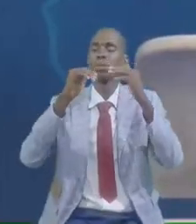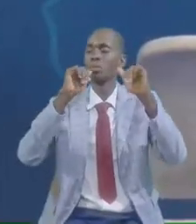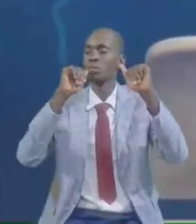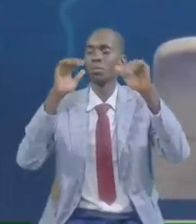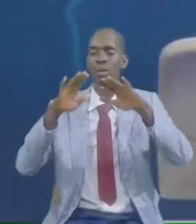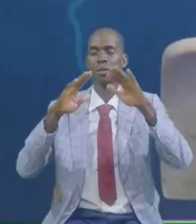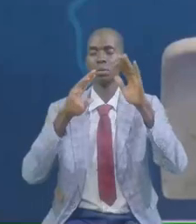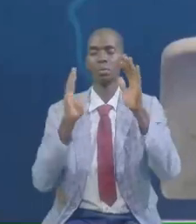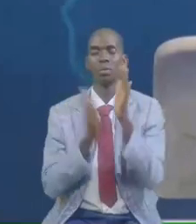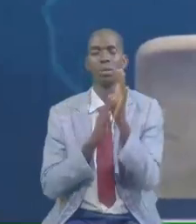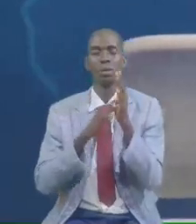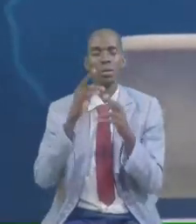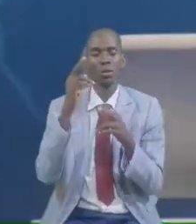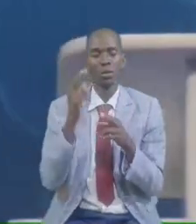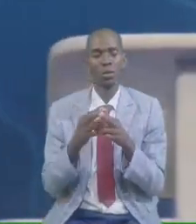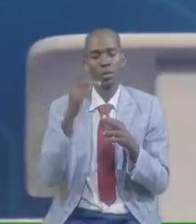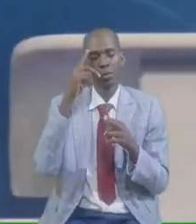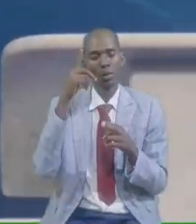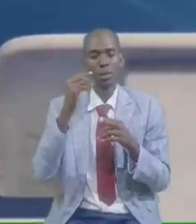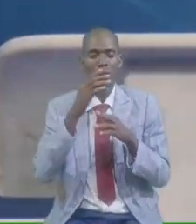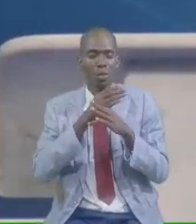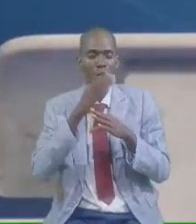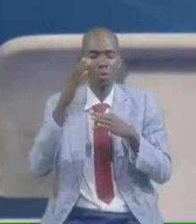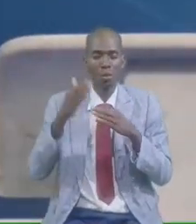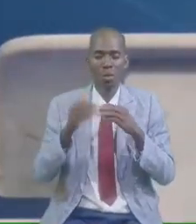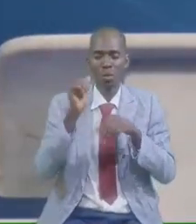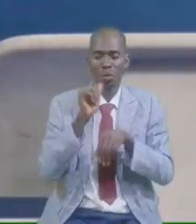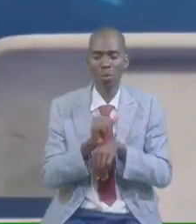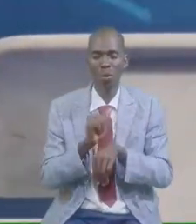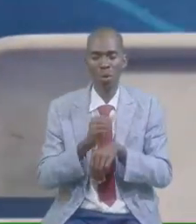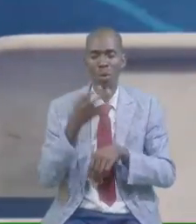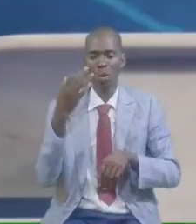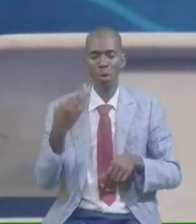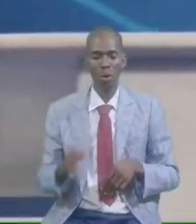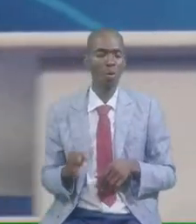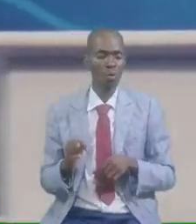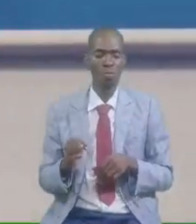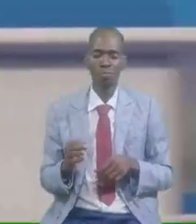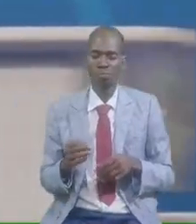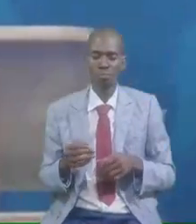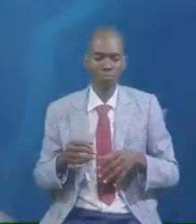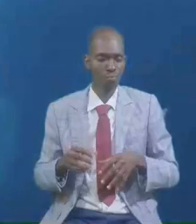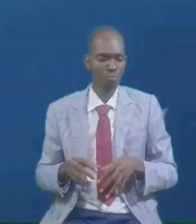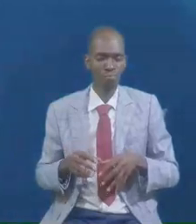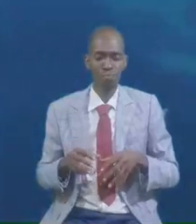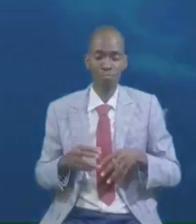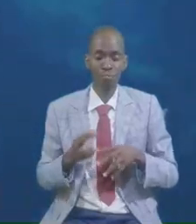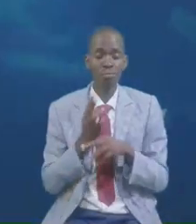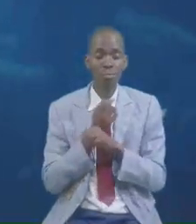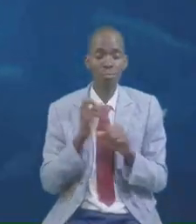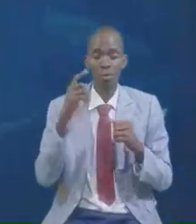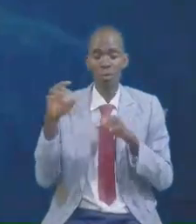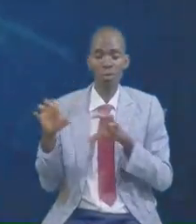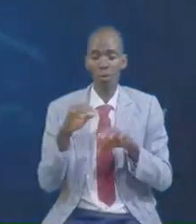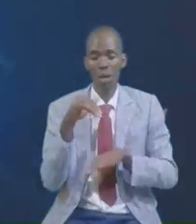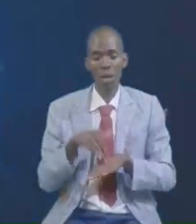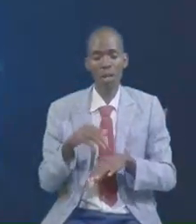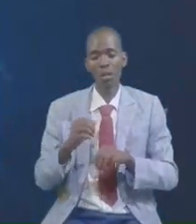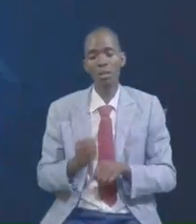nom pour l'œuvre complète de la rédemption que tu as accomplie au calvaire.